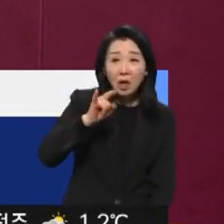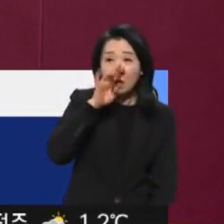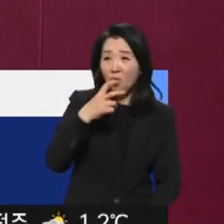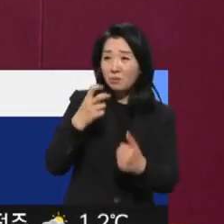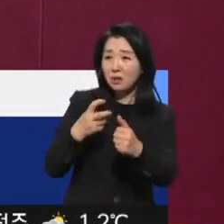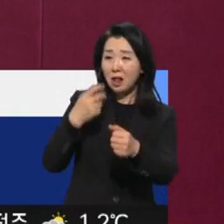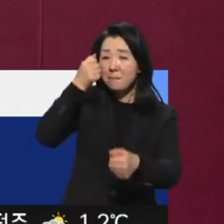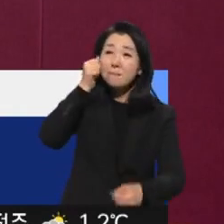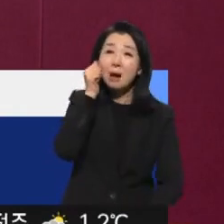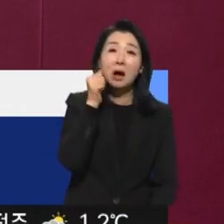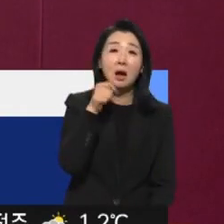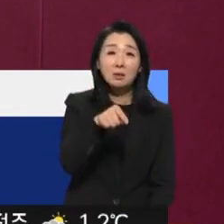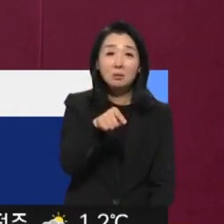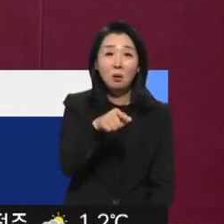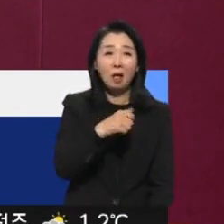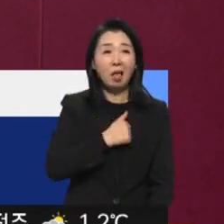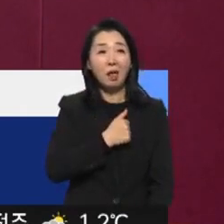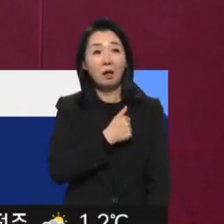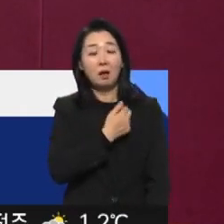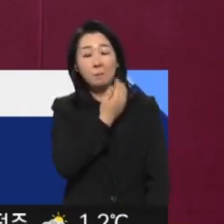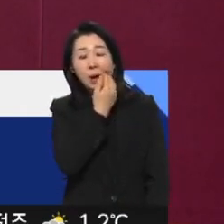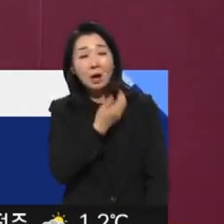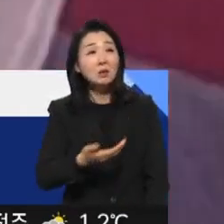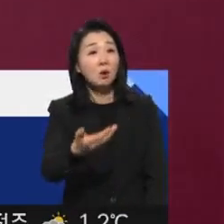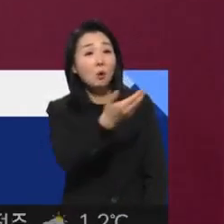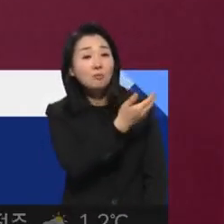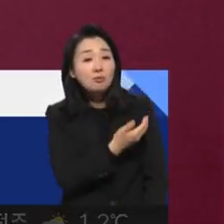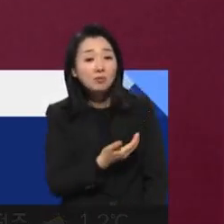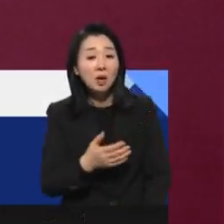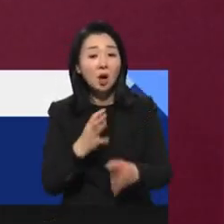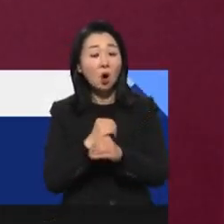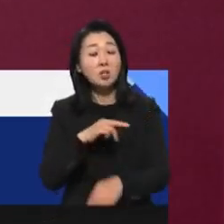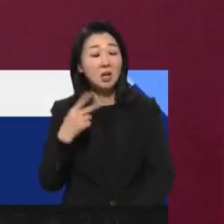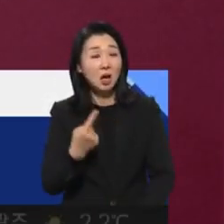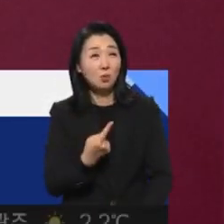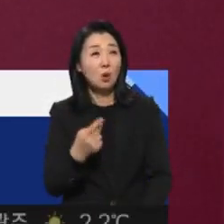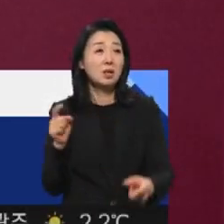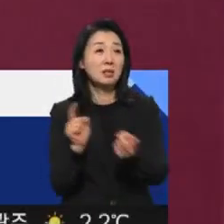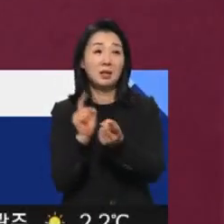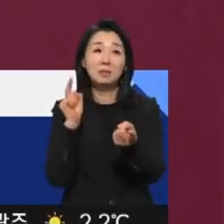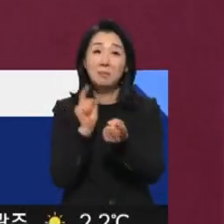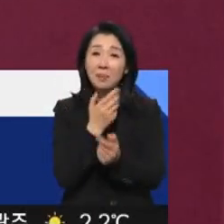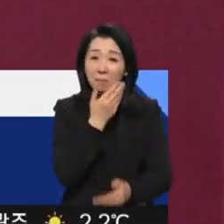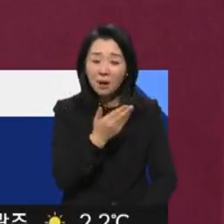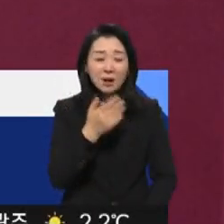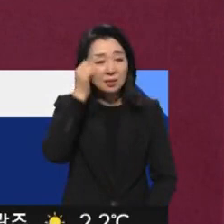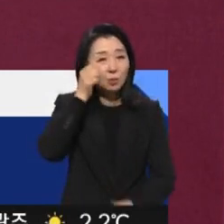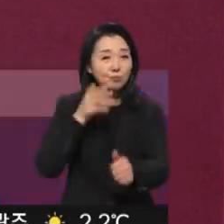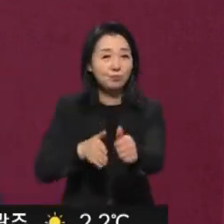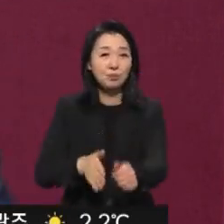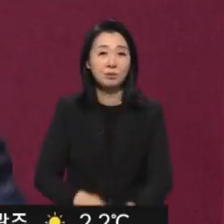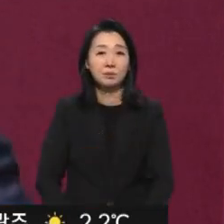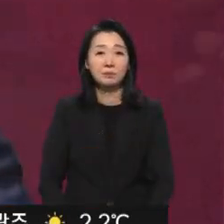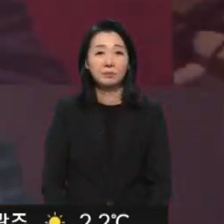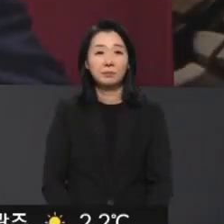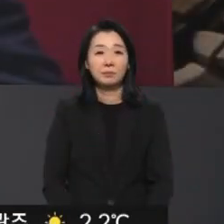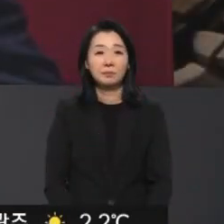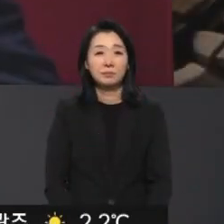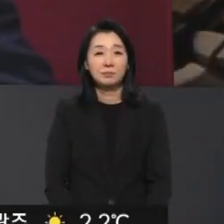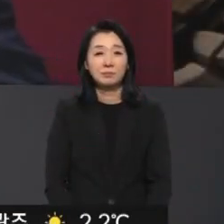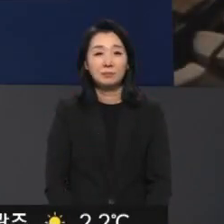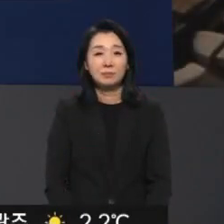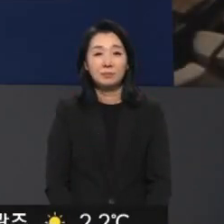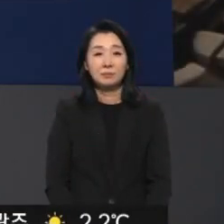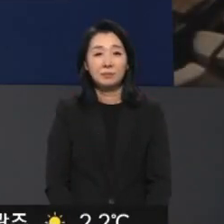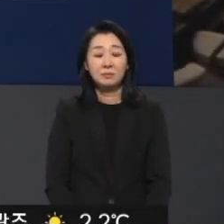없는 지옥과 수모를 동료 의원 여러분 또한 언제라도 당할 수 있다는 사실을 잊지 마십시오. 네,